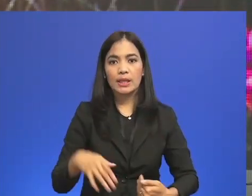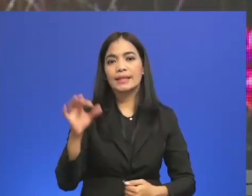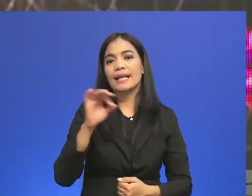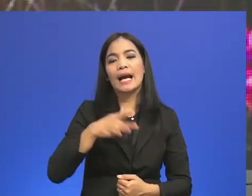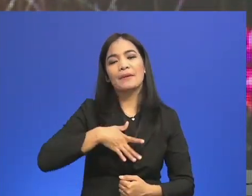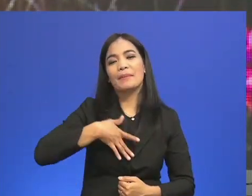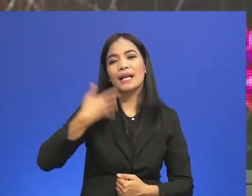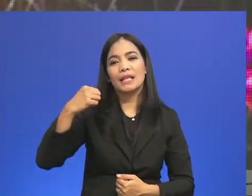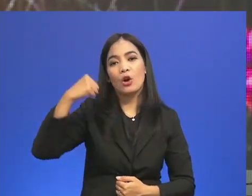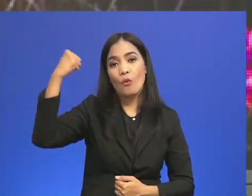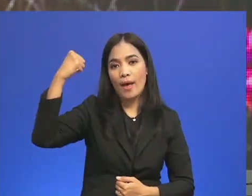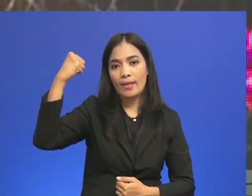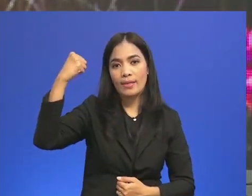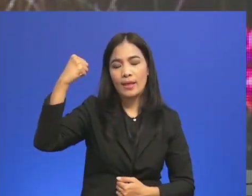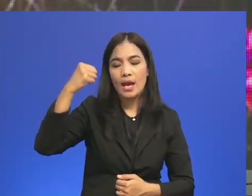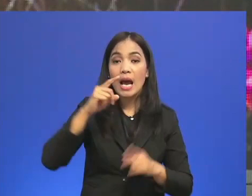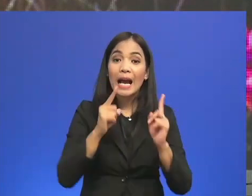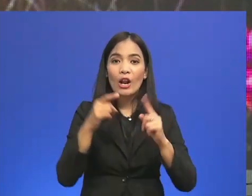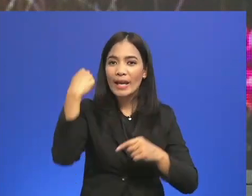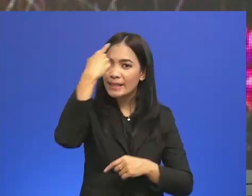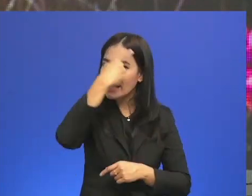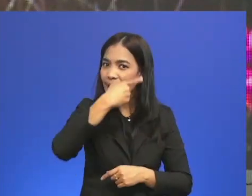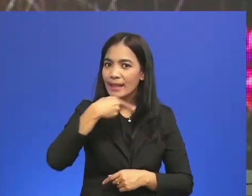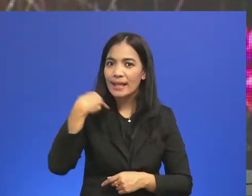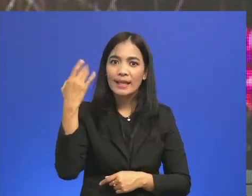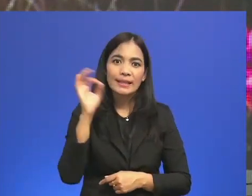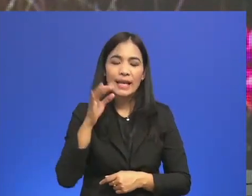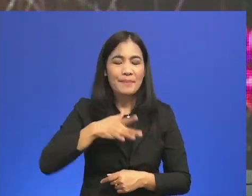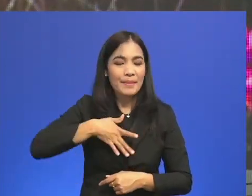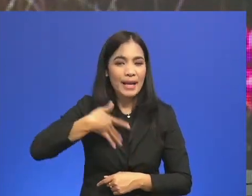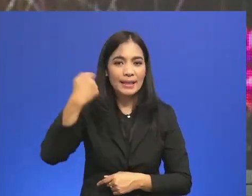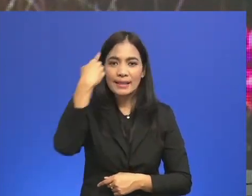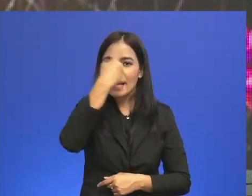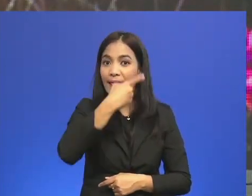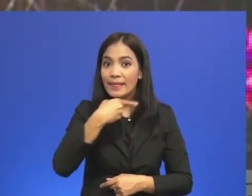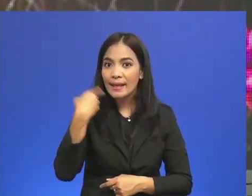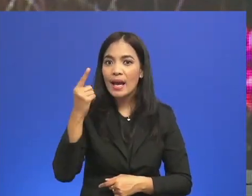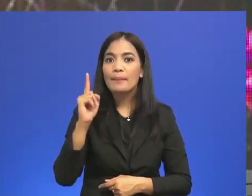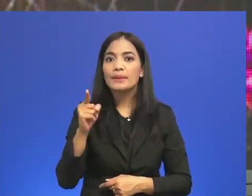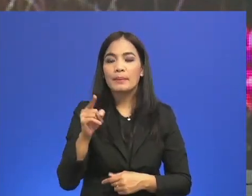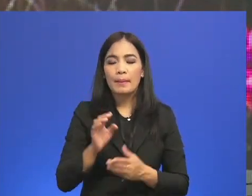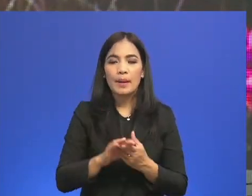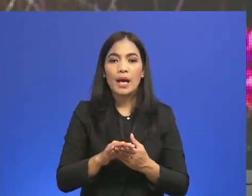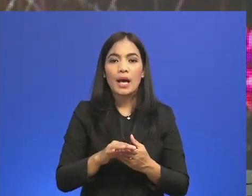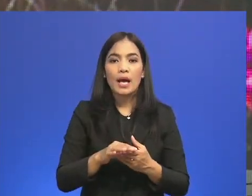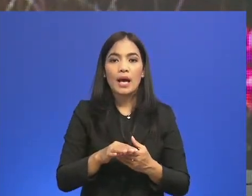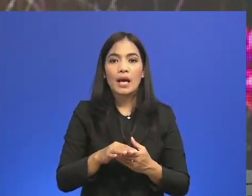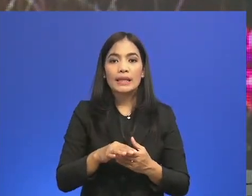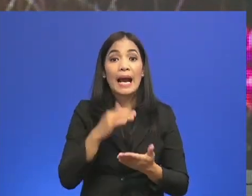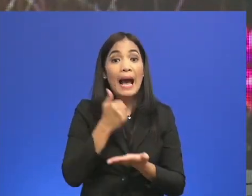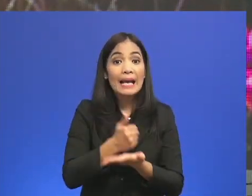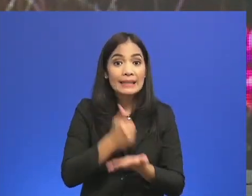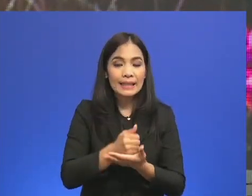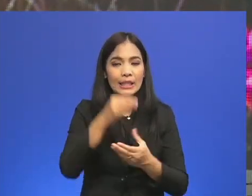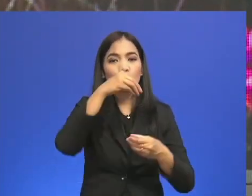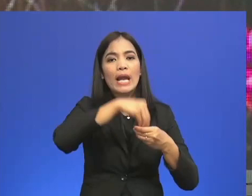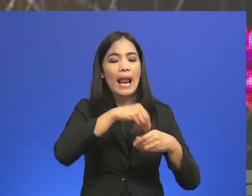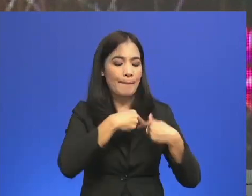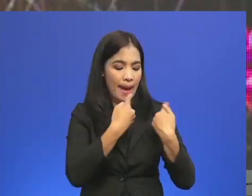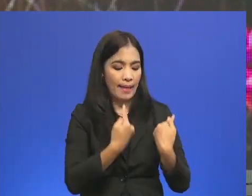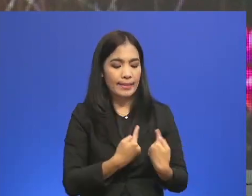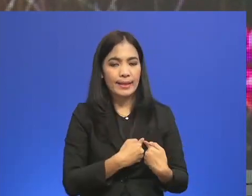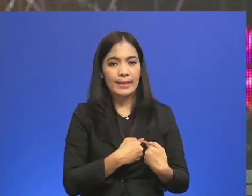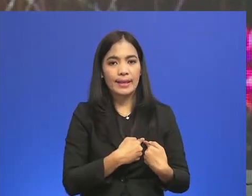ya. Yang cantik jangan merasa cantik, karena kecantikan itu batiniah. Tetapi yang tidak cantik